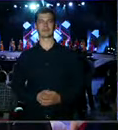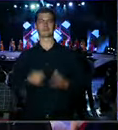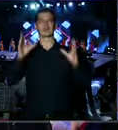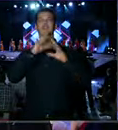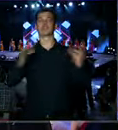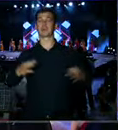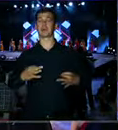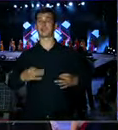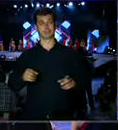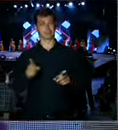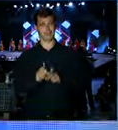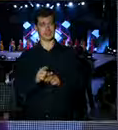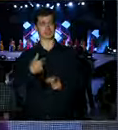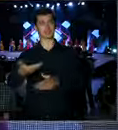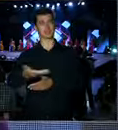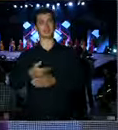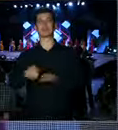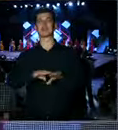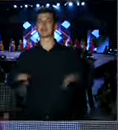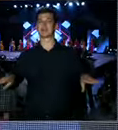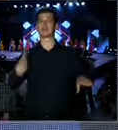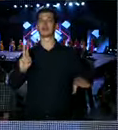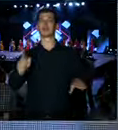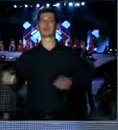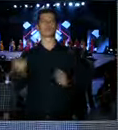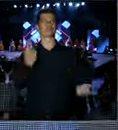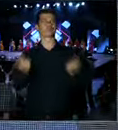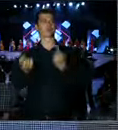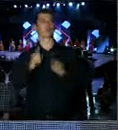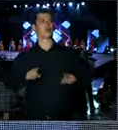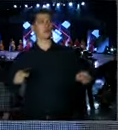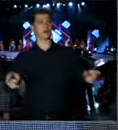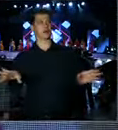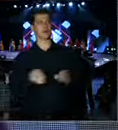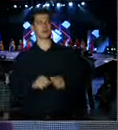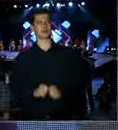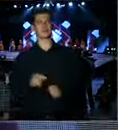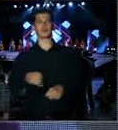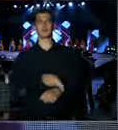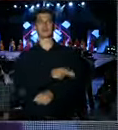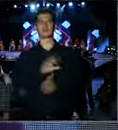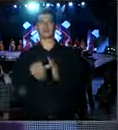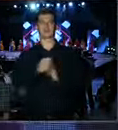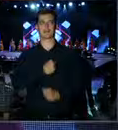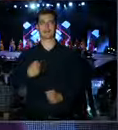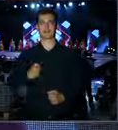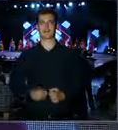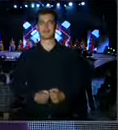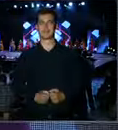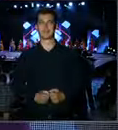Szanowni Państwo, a my również zapraszamy na scenę przedstawicieli współorganizatorów. Urząd Miasto Stołeczne